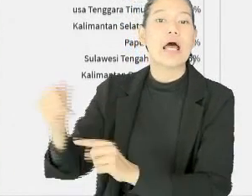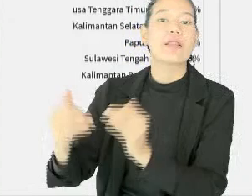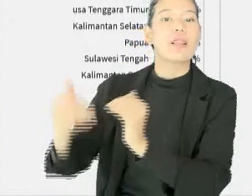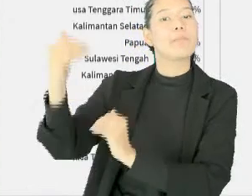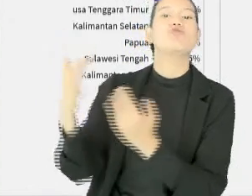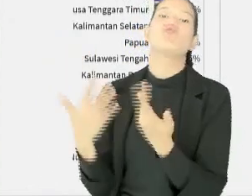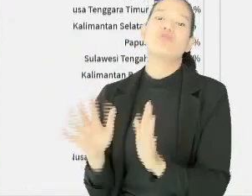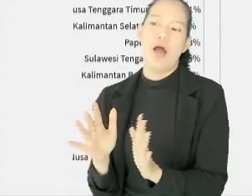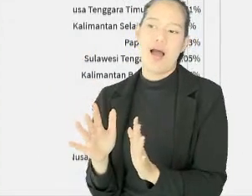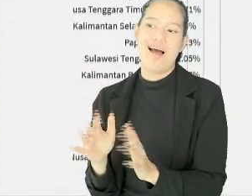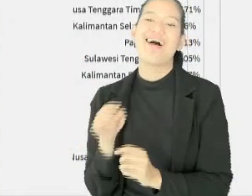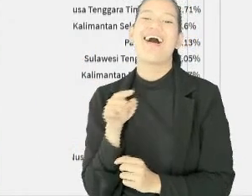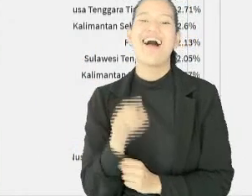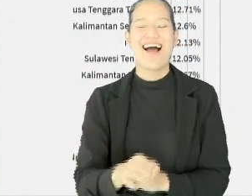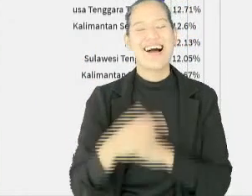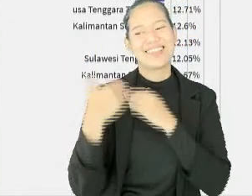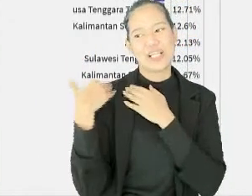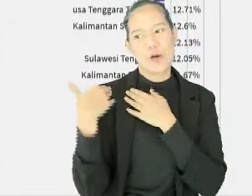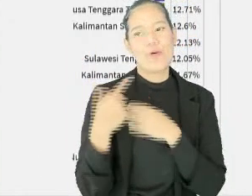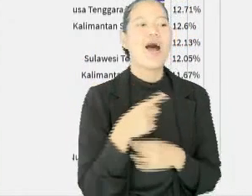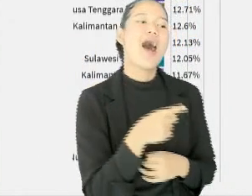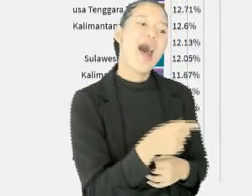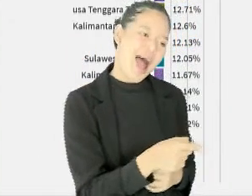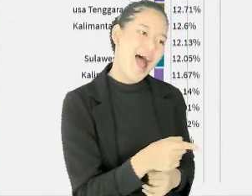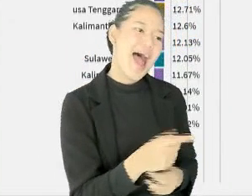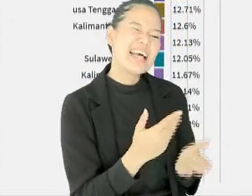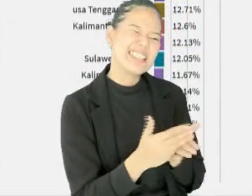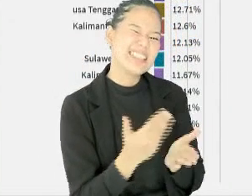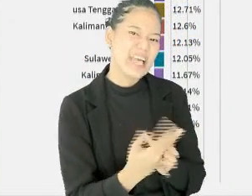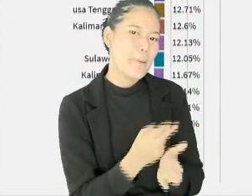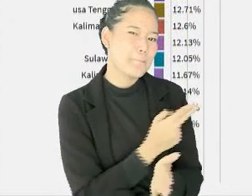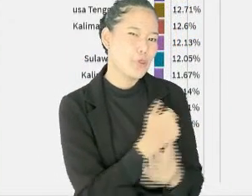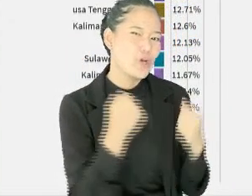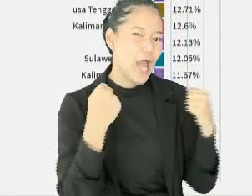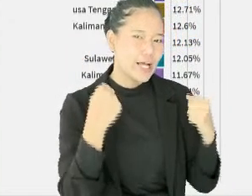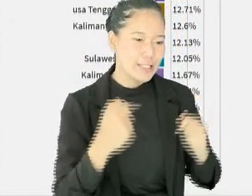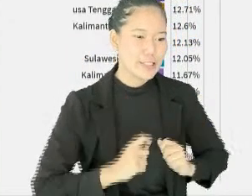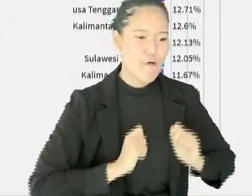tapi Berarti ada PR dipanggang hehehe